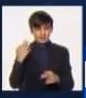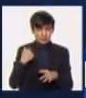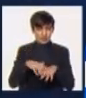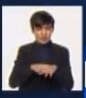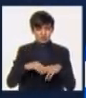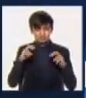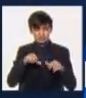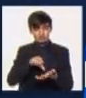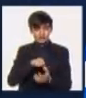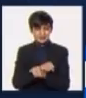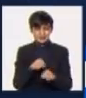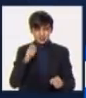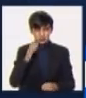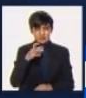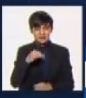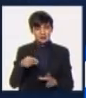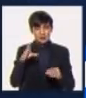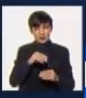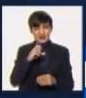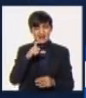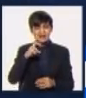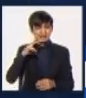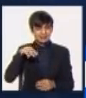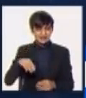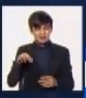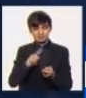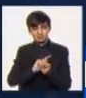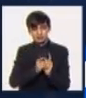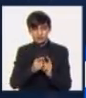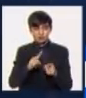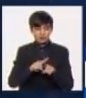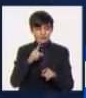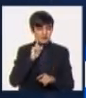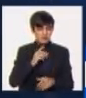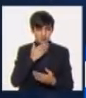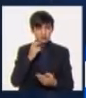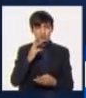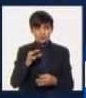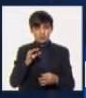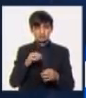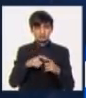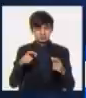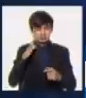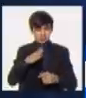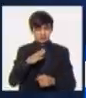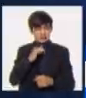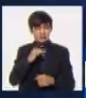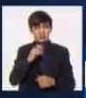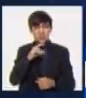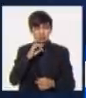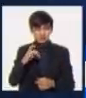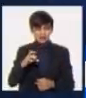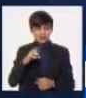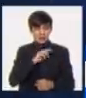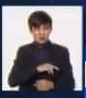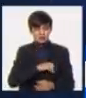массовые мероприятия. В порядке проведения ЕНТ изменений по-прежнему нет. Также не установлен механизм сдачи дипломных и курсовых работ.